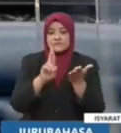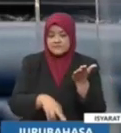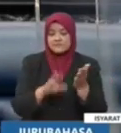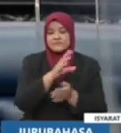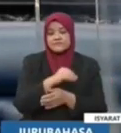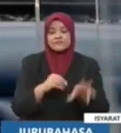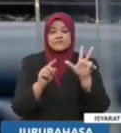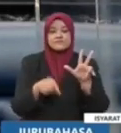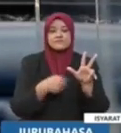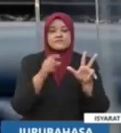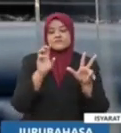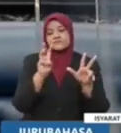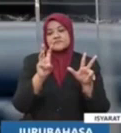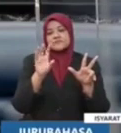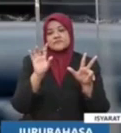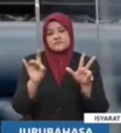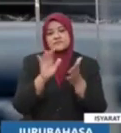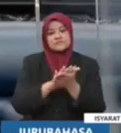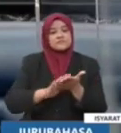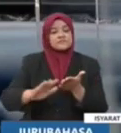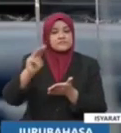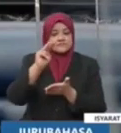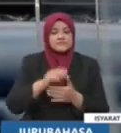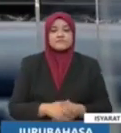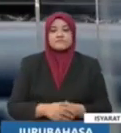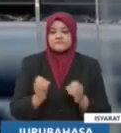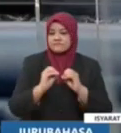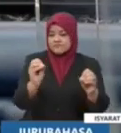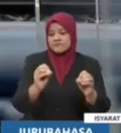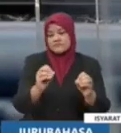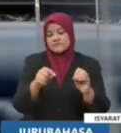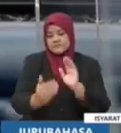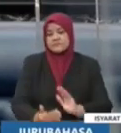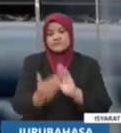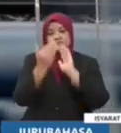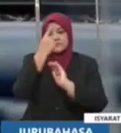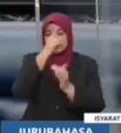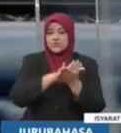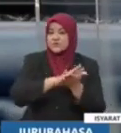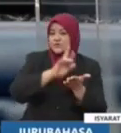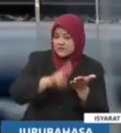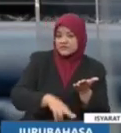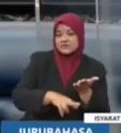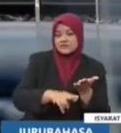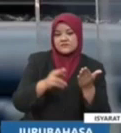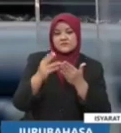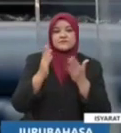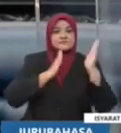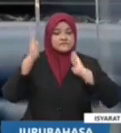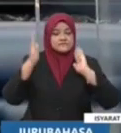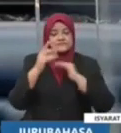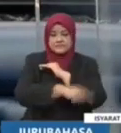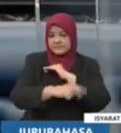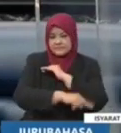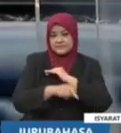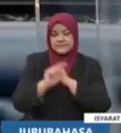rendah dan 368 buah Sekolah Menengah pengoperasian secara bersemuka bagi sekolah rendah di negeri ini